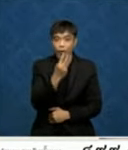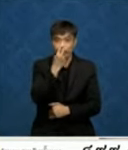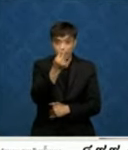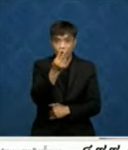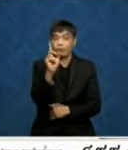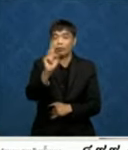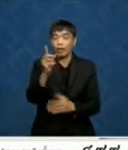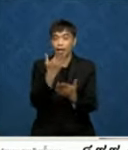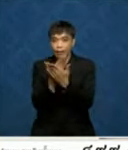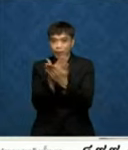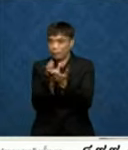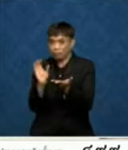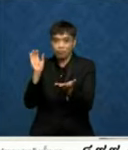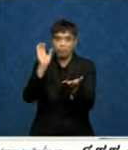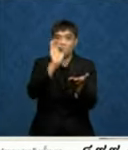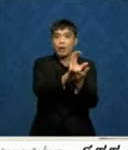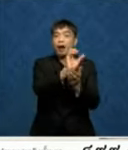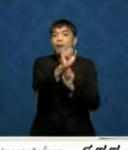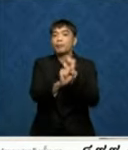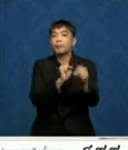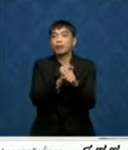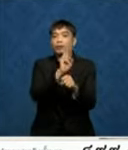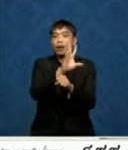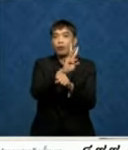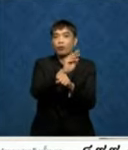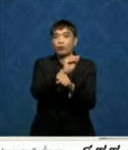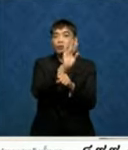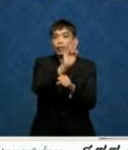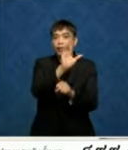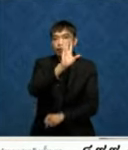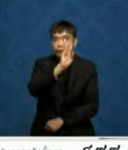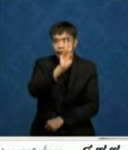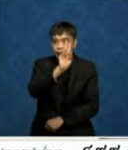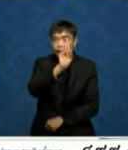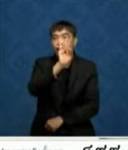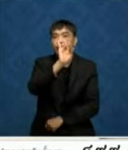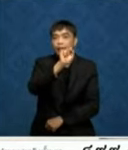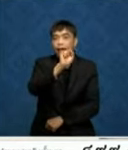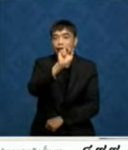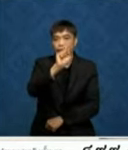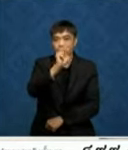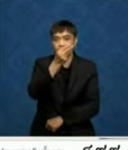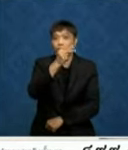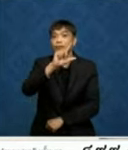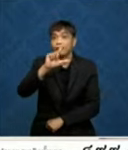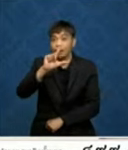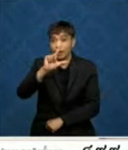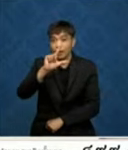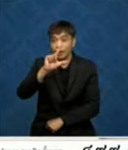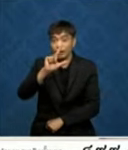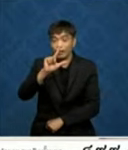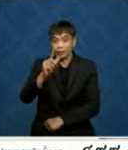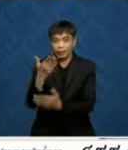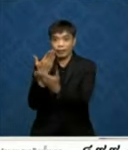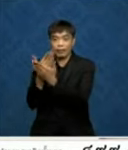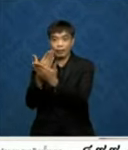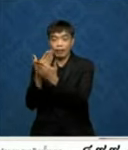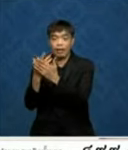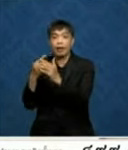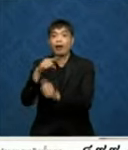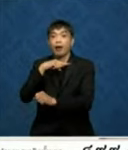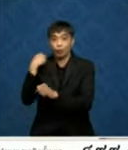บจ่ายลงทุนในงบประมาณปี67จำนวน710,000 ล้านบาทในขณะที่การขาดดุลงบประมา